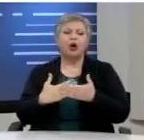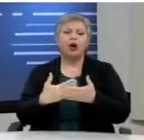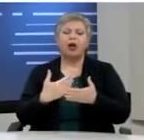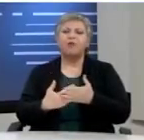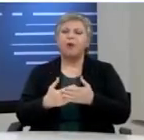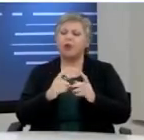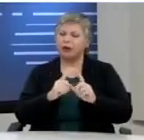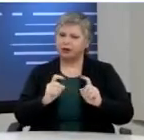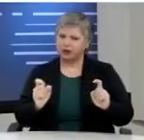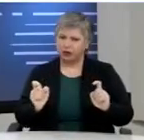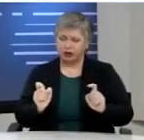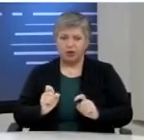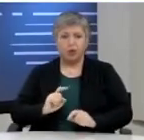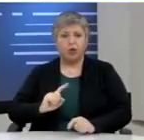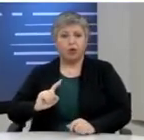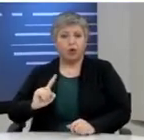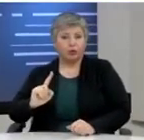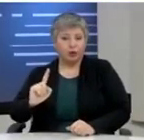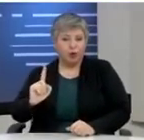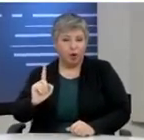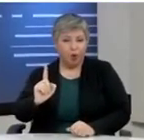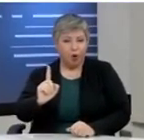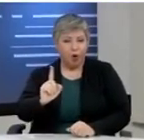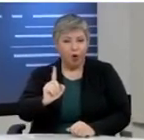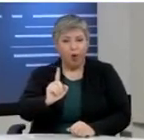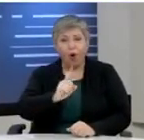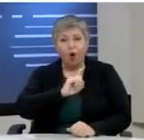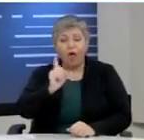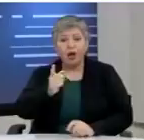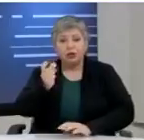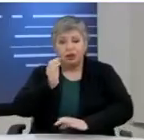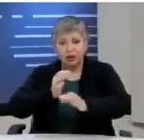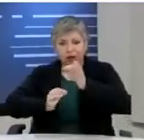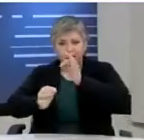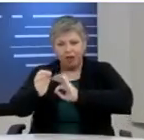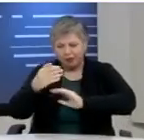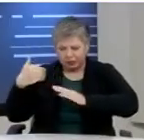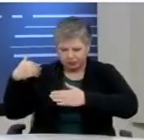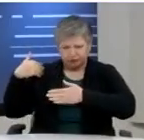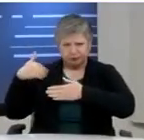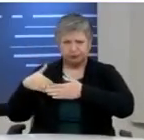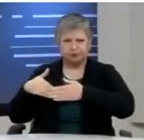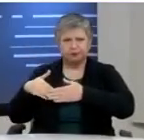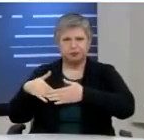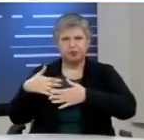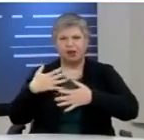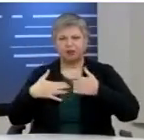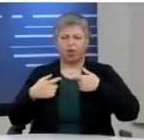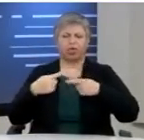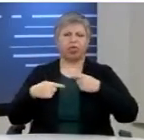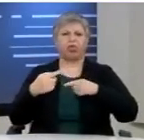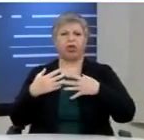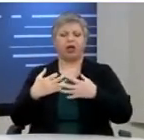για να σας αποδείξω ότι όλοι σας, μα όλοι σας, η επιχειρηματολογία το τελευταίο διάστημα είναι απόλυτα προσχηματική, όλοι σας